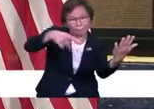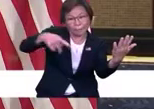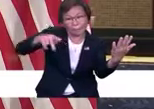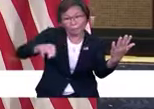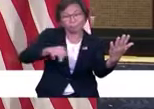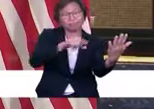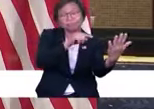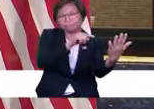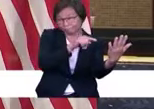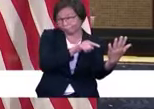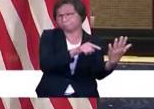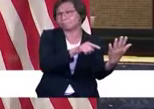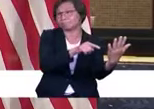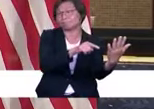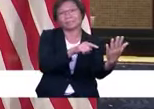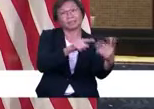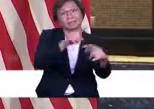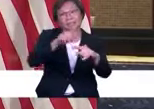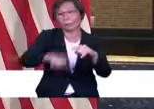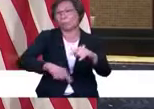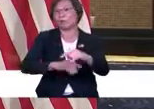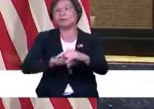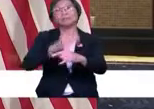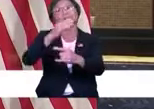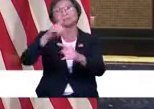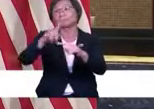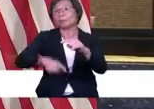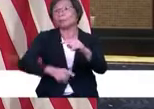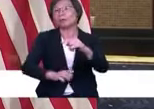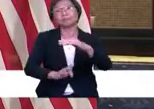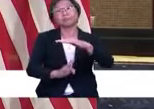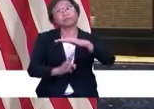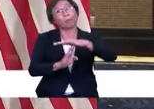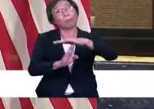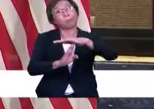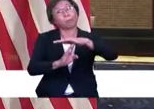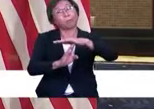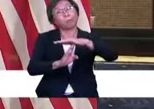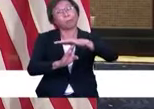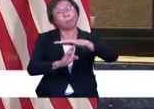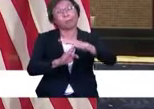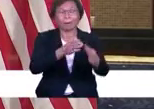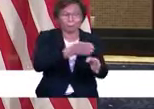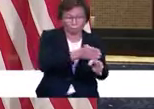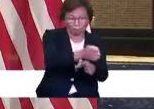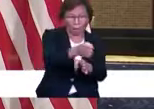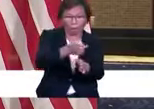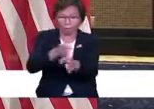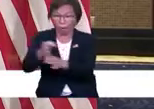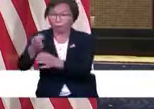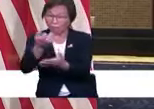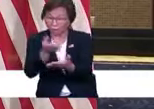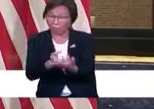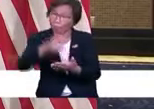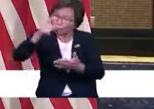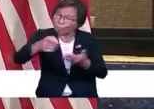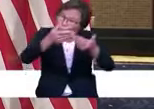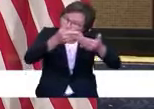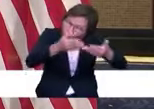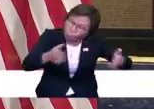negara tidak boleh terbantut di sektor-sektor ekonomi penuh debu ke